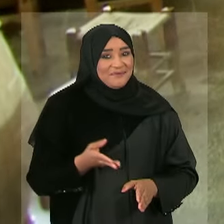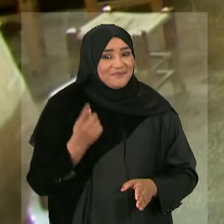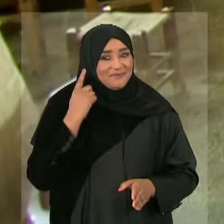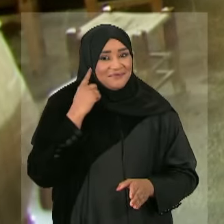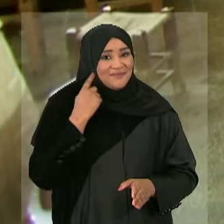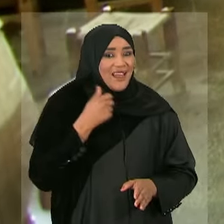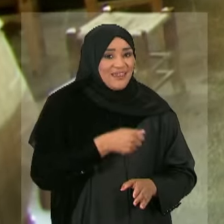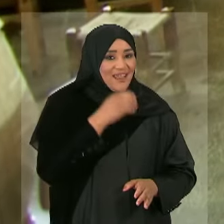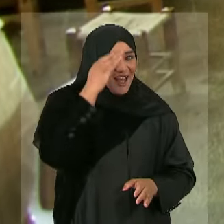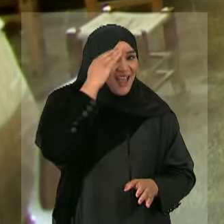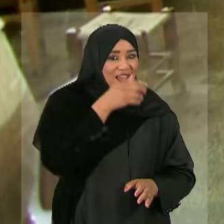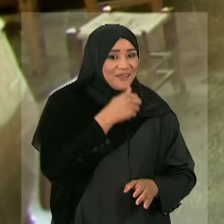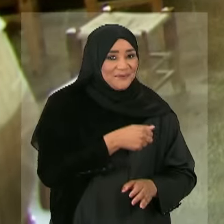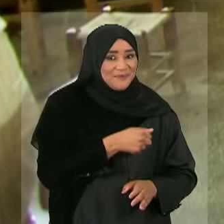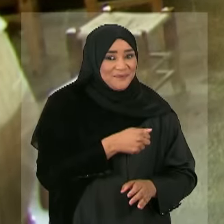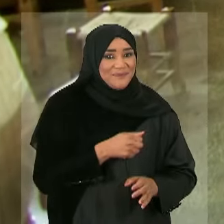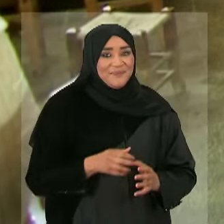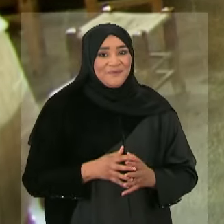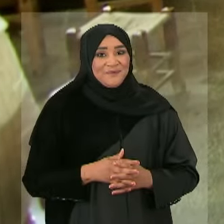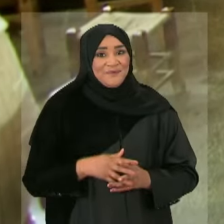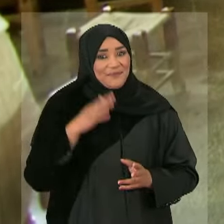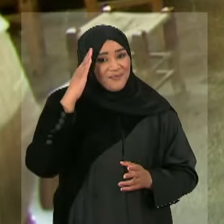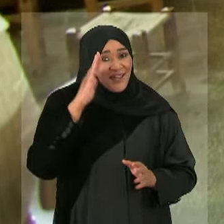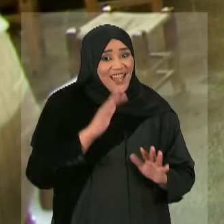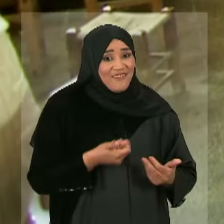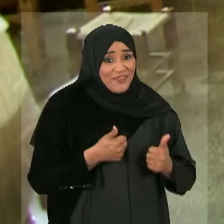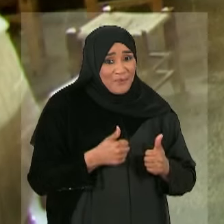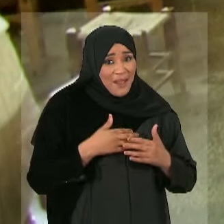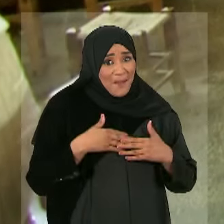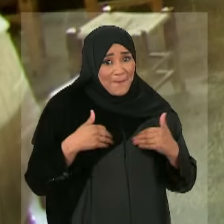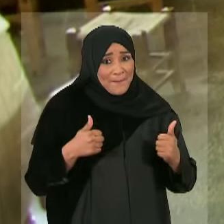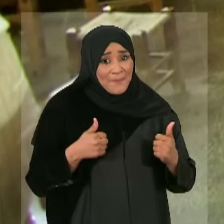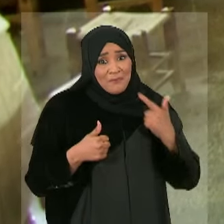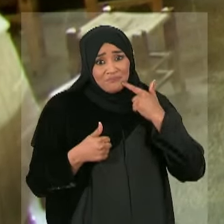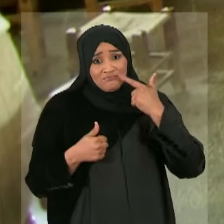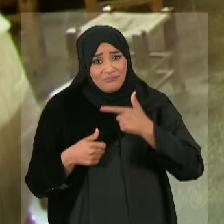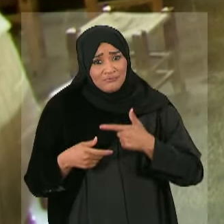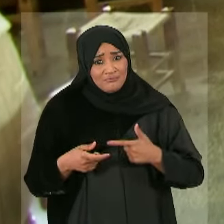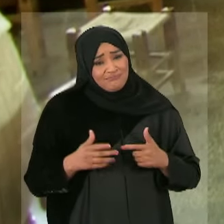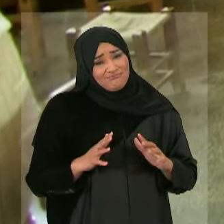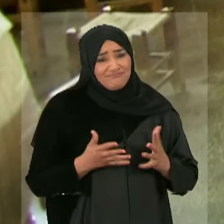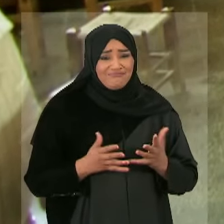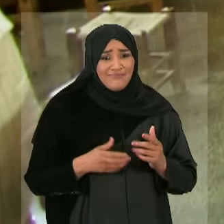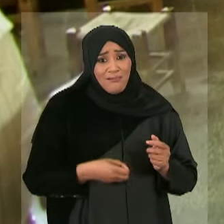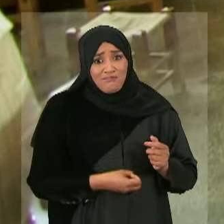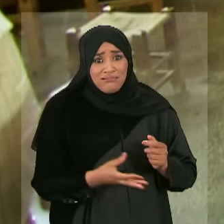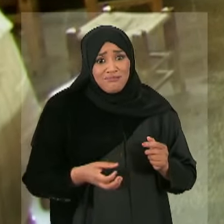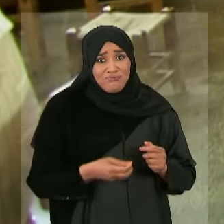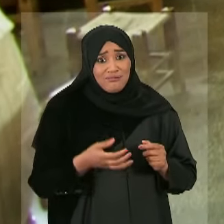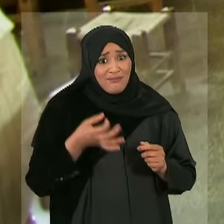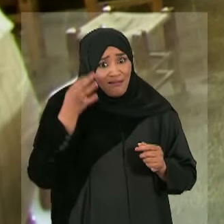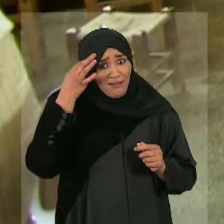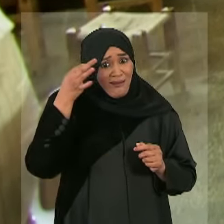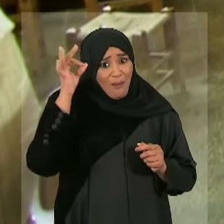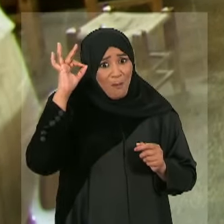السلام عليكم يا عم. مرحبا عمي وسام، كيف حالك؟ شو سمعت انك معلم في الطاولة؟ يعني بقولوا يا تعتم